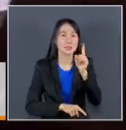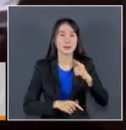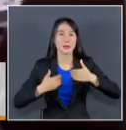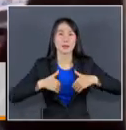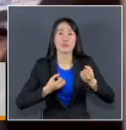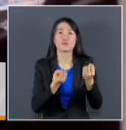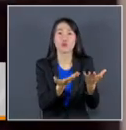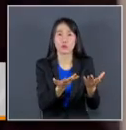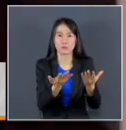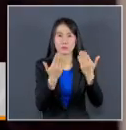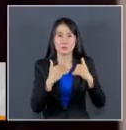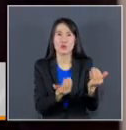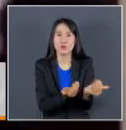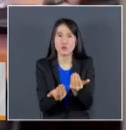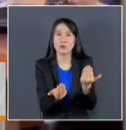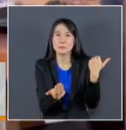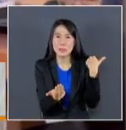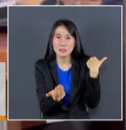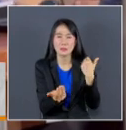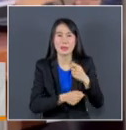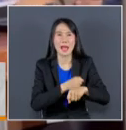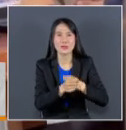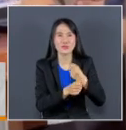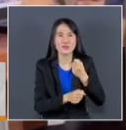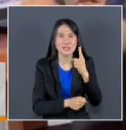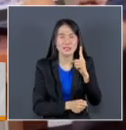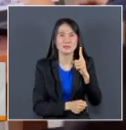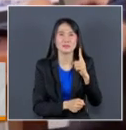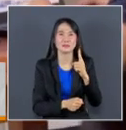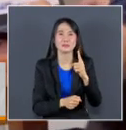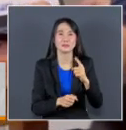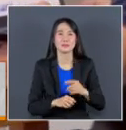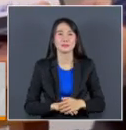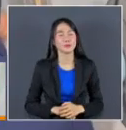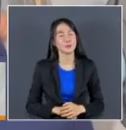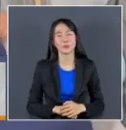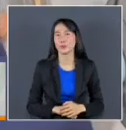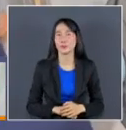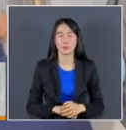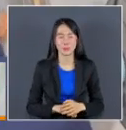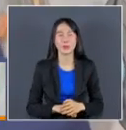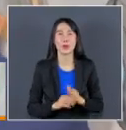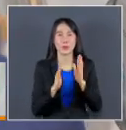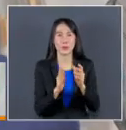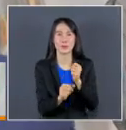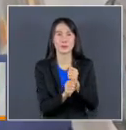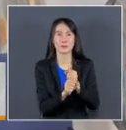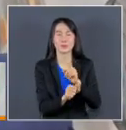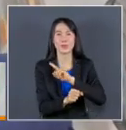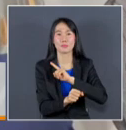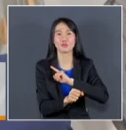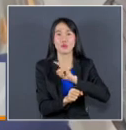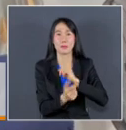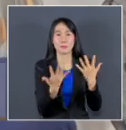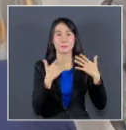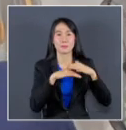คะและยังมีลูกด้วยนะมีลูกเล็กอายุขวบนึงหลังจากนี้ค่ะเจ้าหน้าที่จะประสานทางกระทรวงพัฒนาสังคมและความ